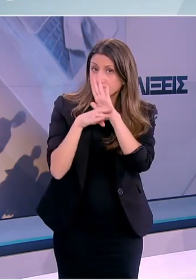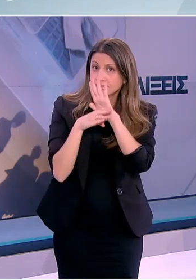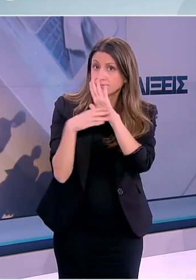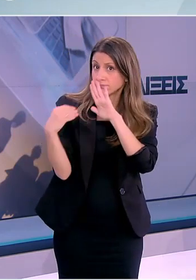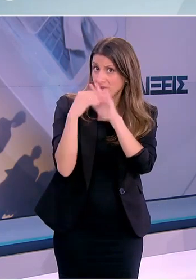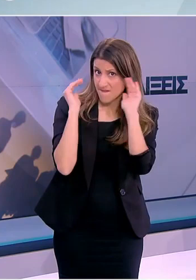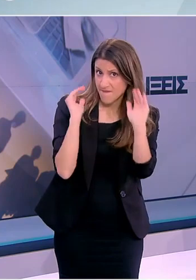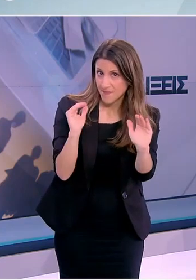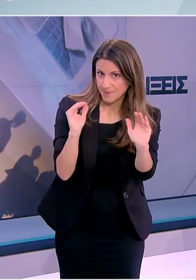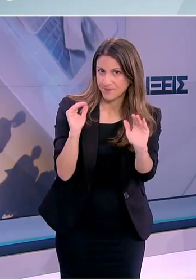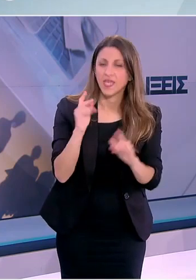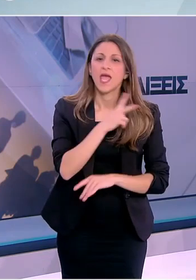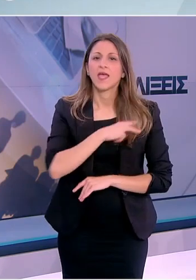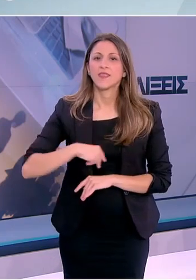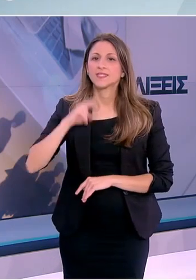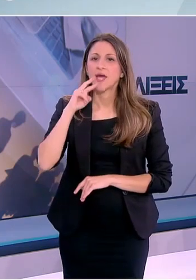ερωτήματα μαζί.